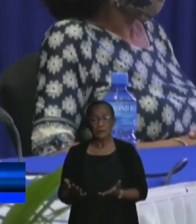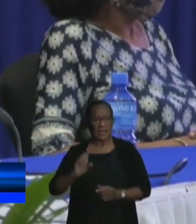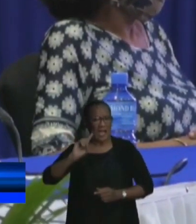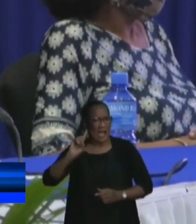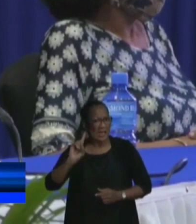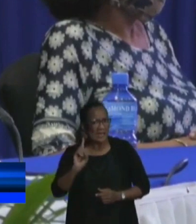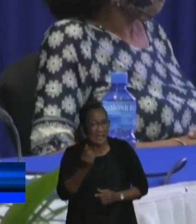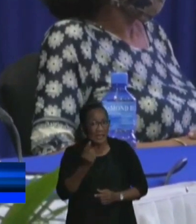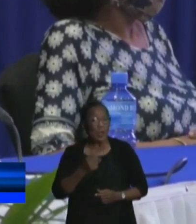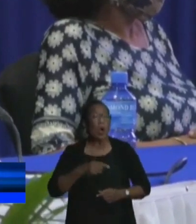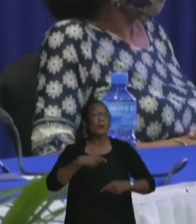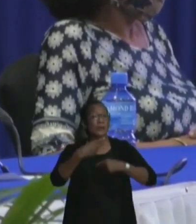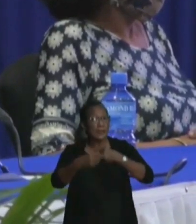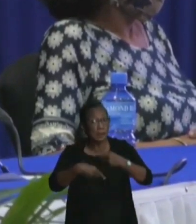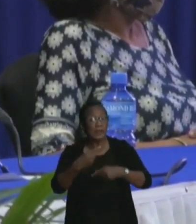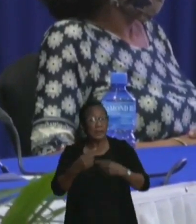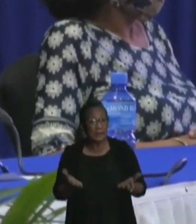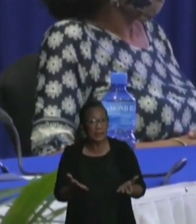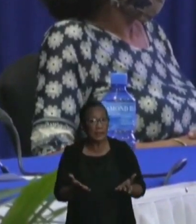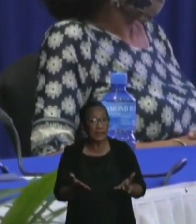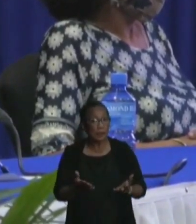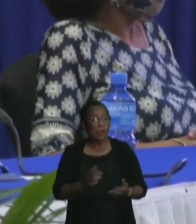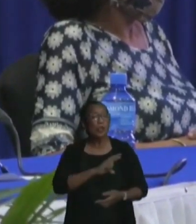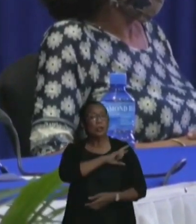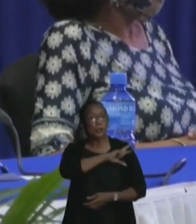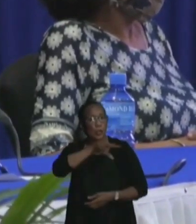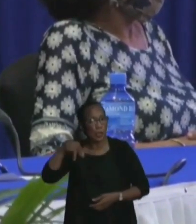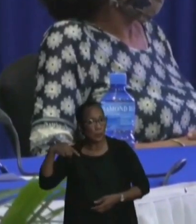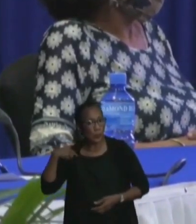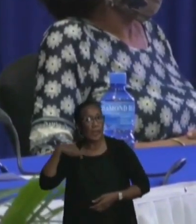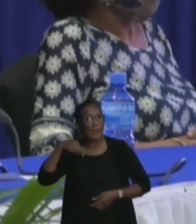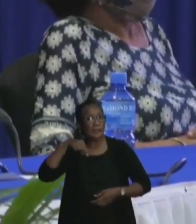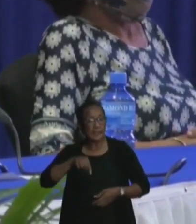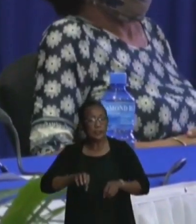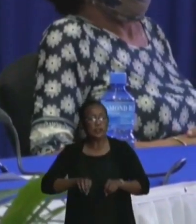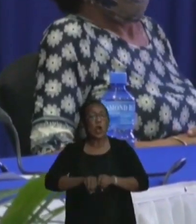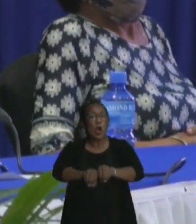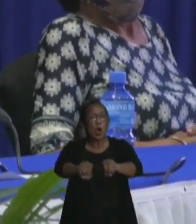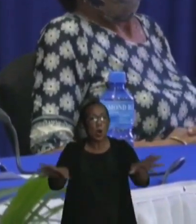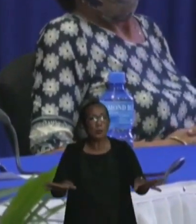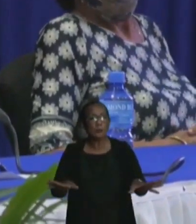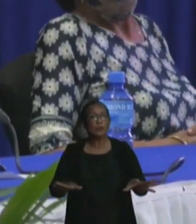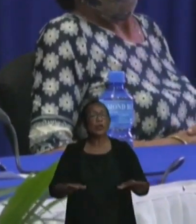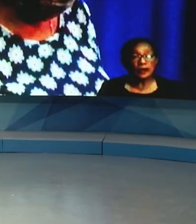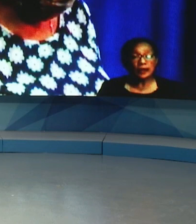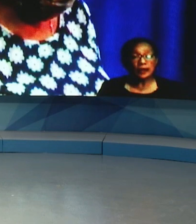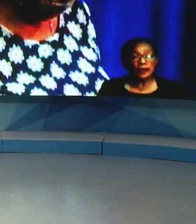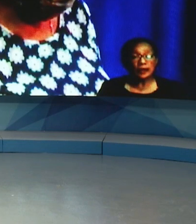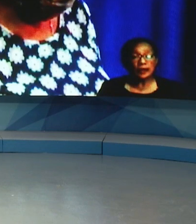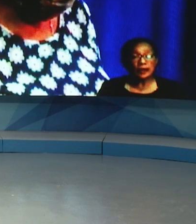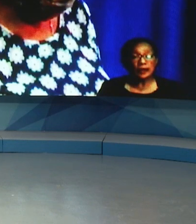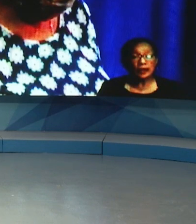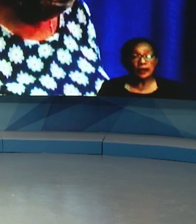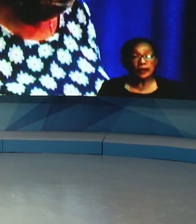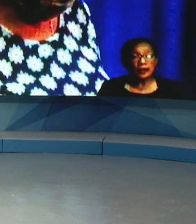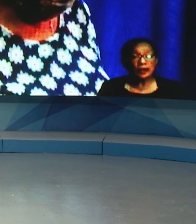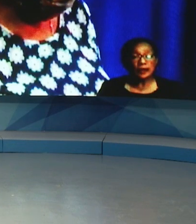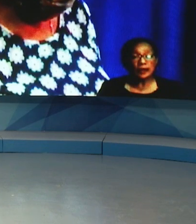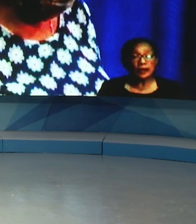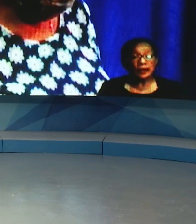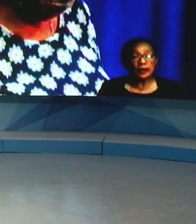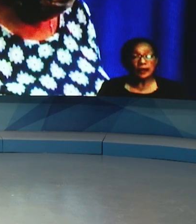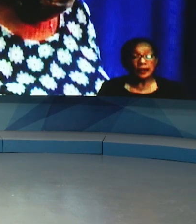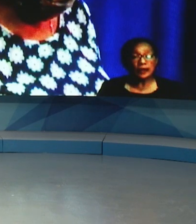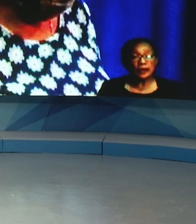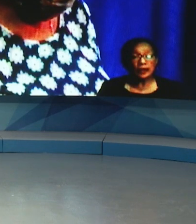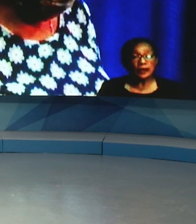Alleen op die manier, mensen, zullen wij deze uitbraak nog kunnen beheersen. Vreden heeft uitgelegd hoe een